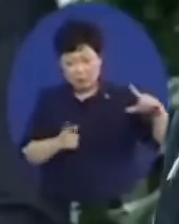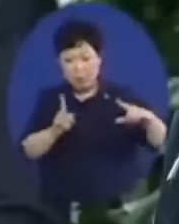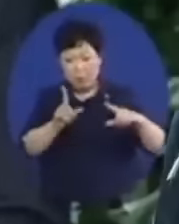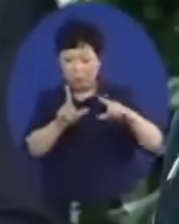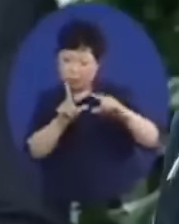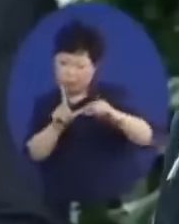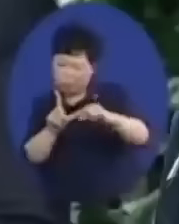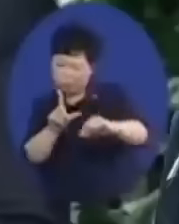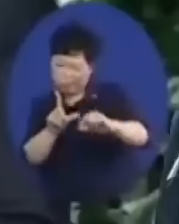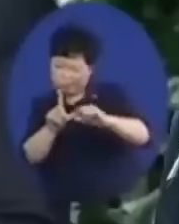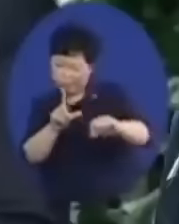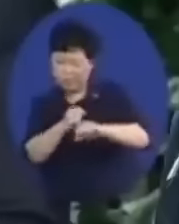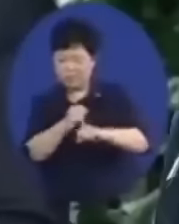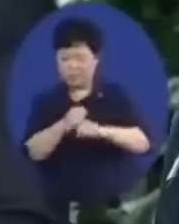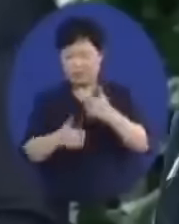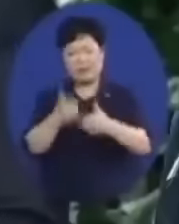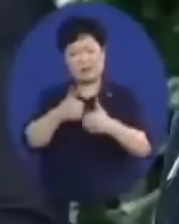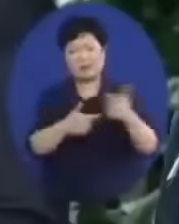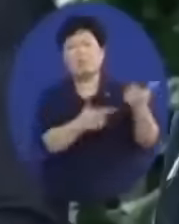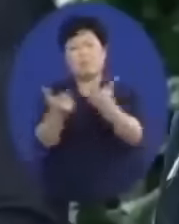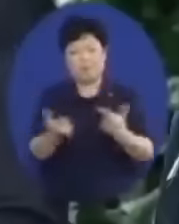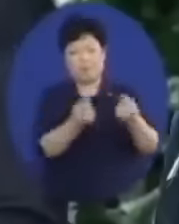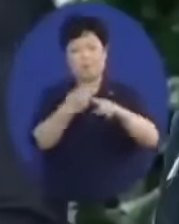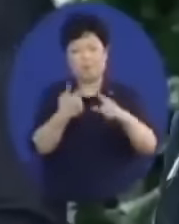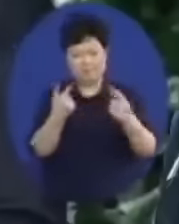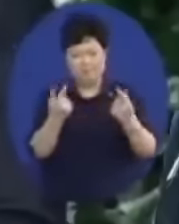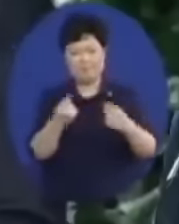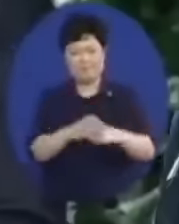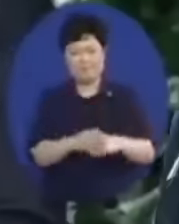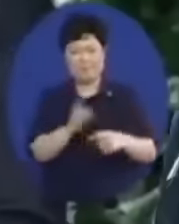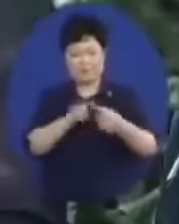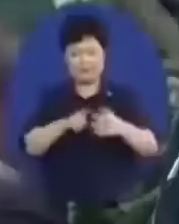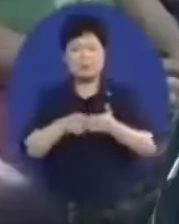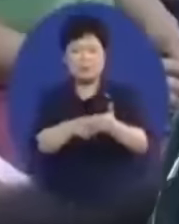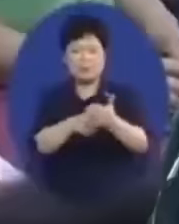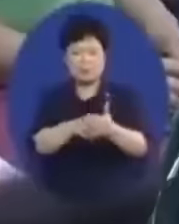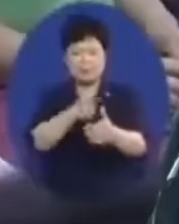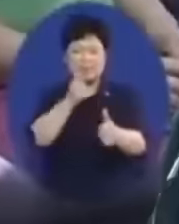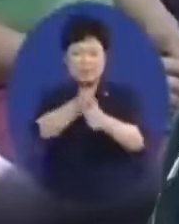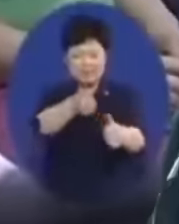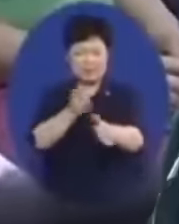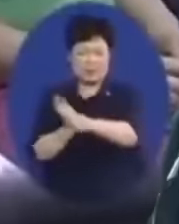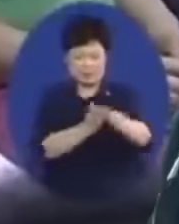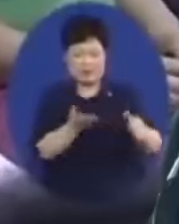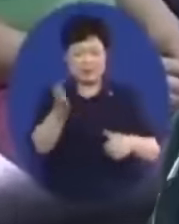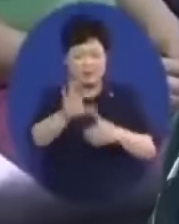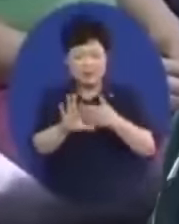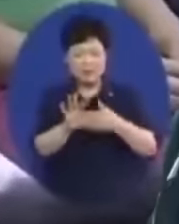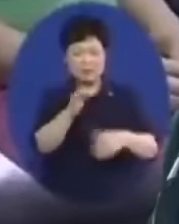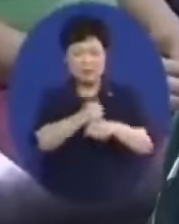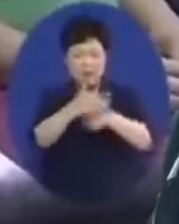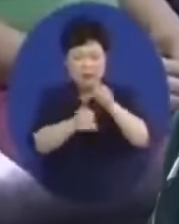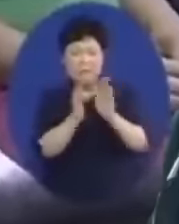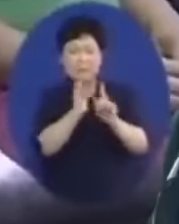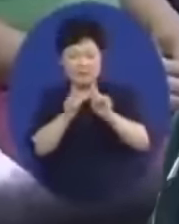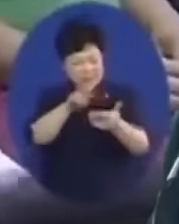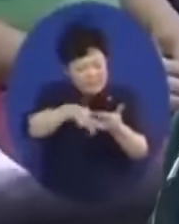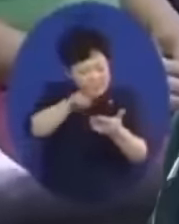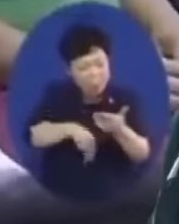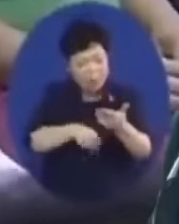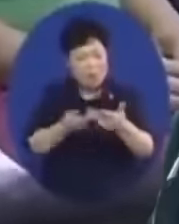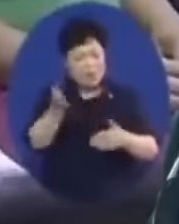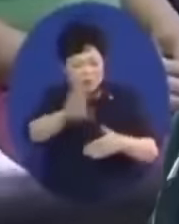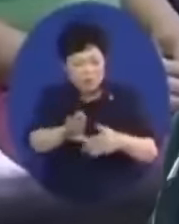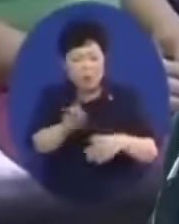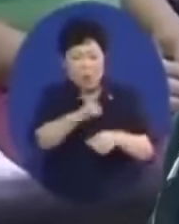사람은 아무도 없습니다. 갈등을 늘 우리는 극복하고 이겨야 되는 것입니다. 그러기 위해서 성경 읽고, 그러기 위해서